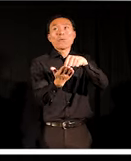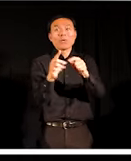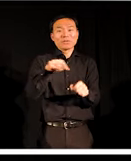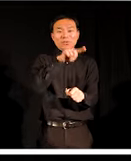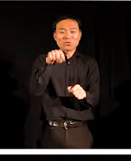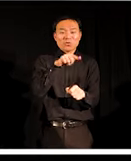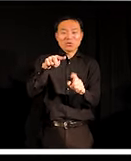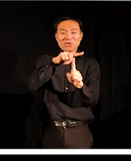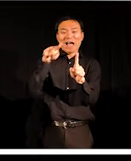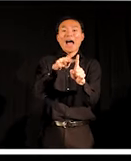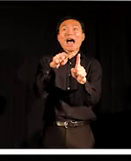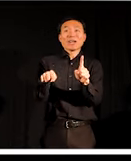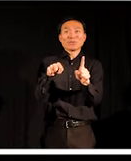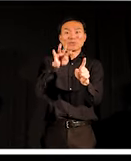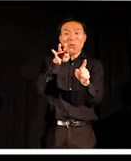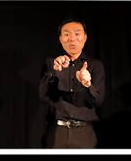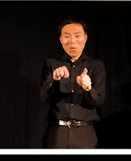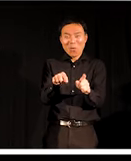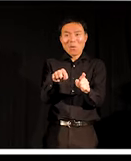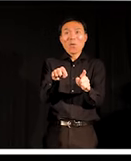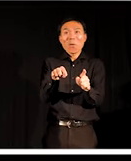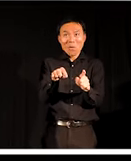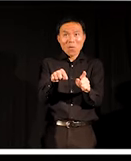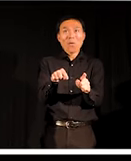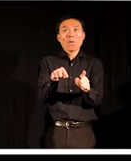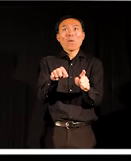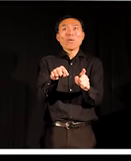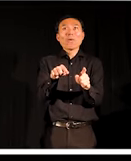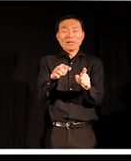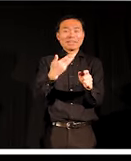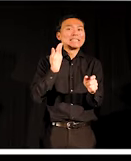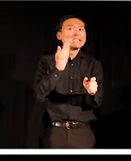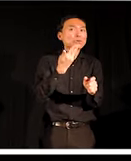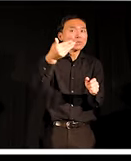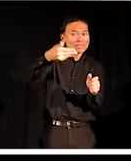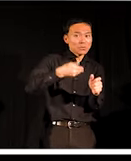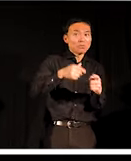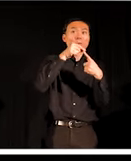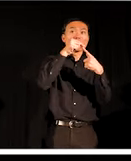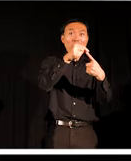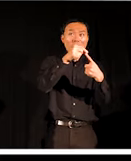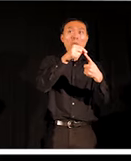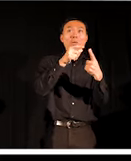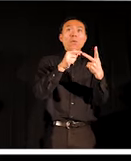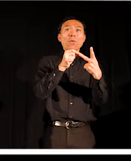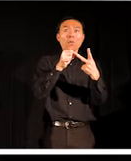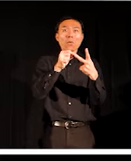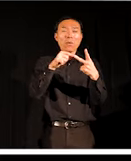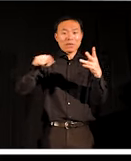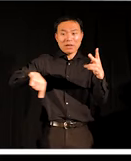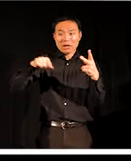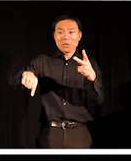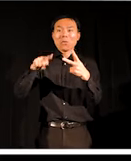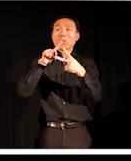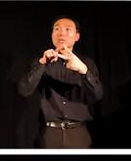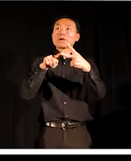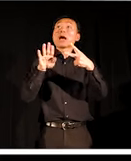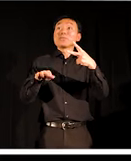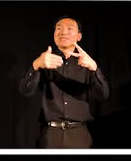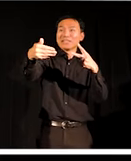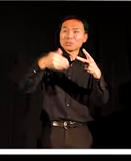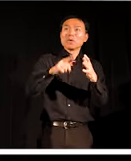QRコードえ質問のページQRコードとえ読むあのQRコード別になっておりますので質問は